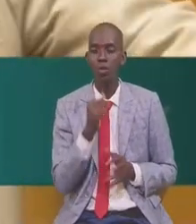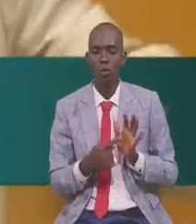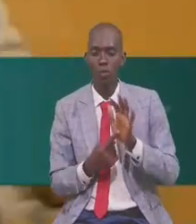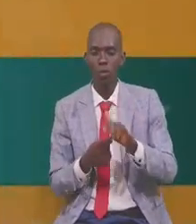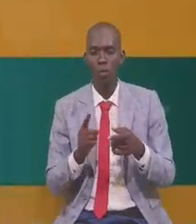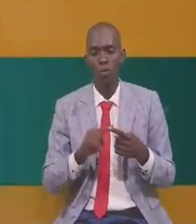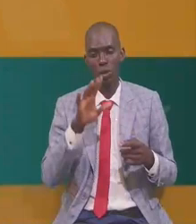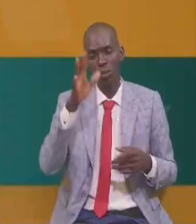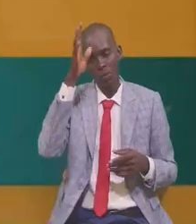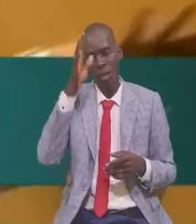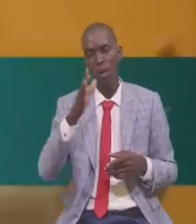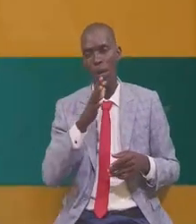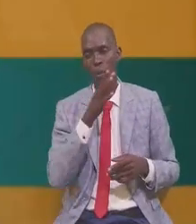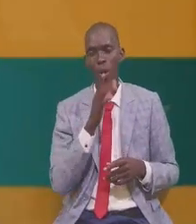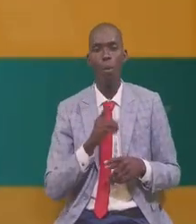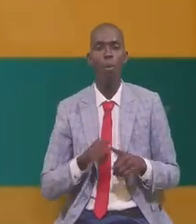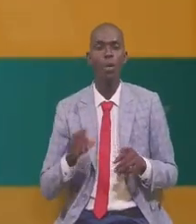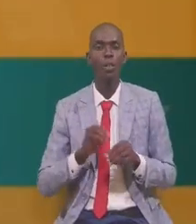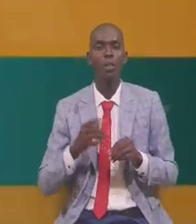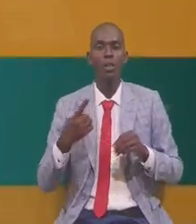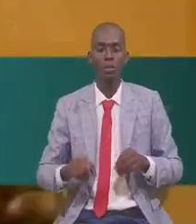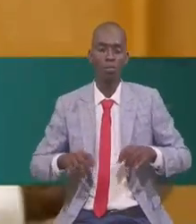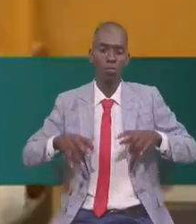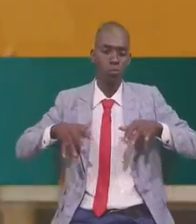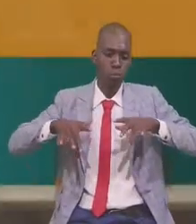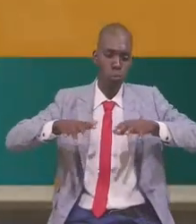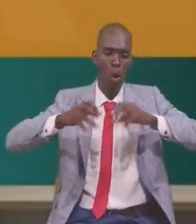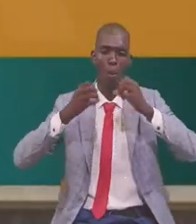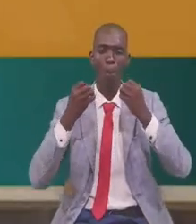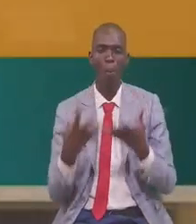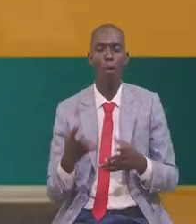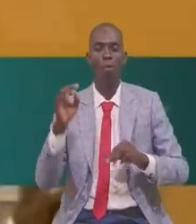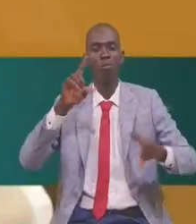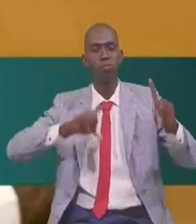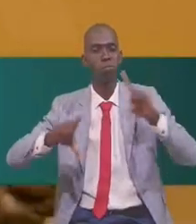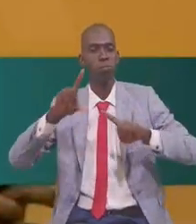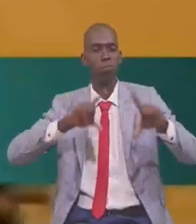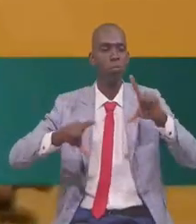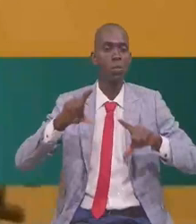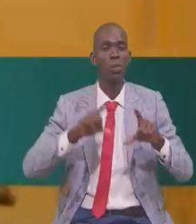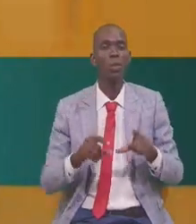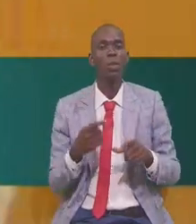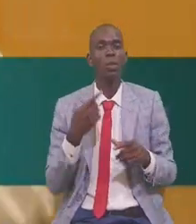mère, celui qui parle beaucoup, ne manque pas de péché.